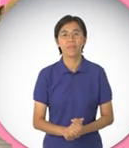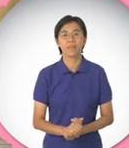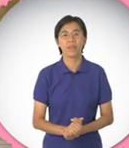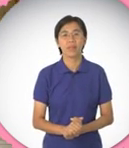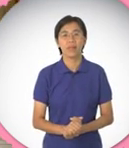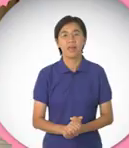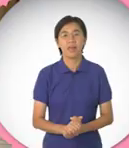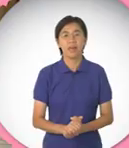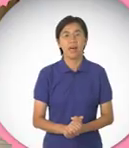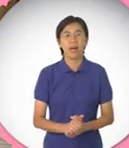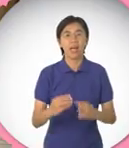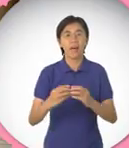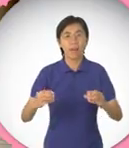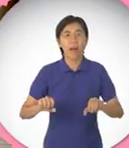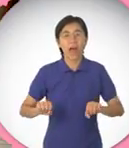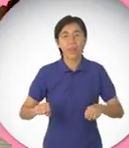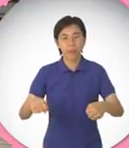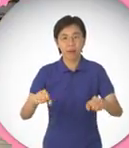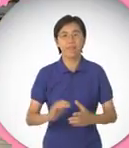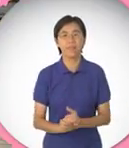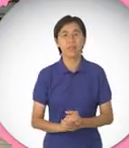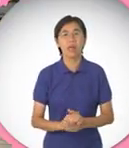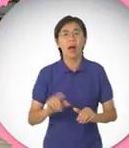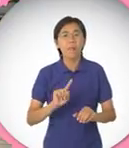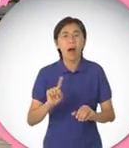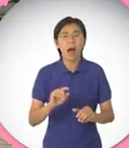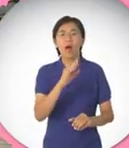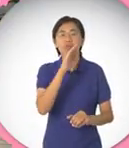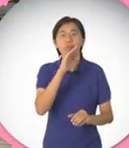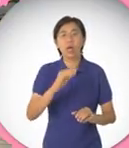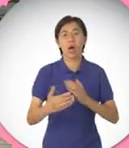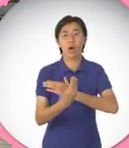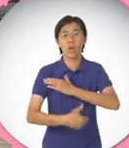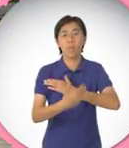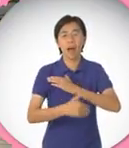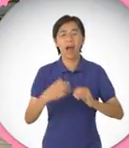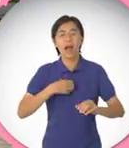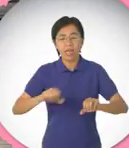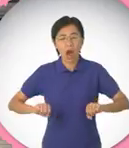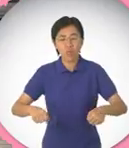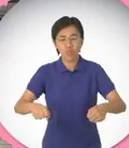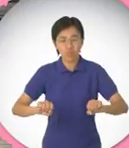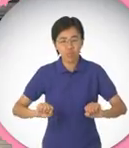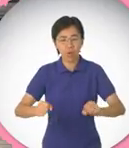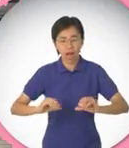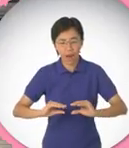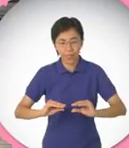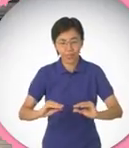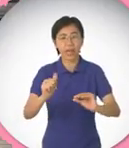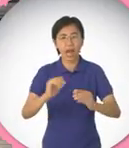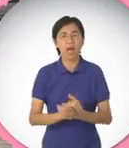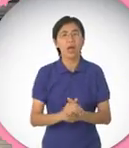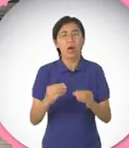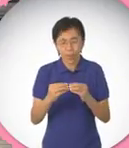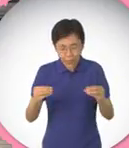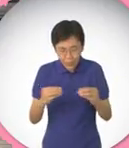นะคะเป็นทรงนี้จะดีกว่าเพราะว่าถ้าเป็นขนมปังเนี่ยเราต้องการรีดให้ฟองอากาศเขาออกถ้าเราใช้เป็นอันเล็กๆเรียวๆนะค